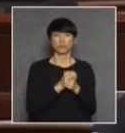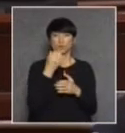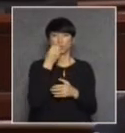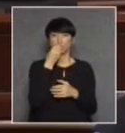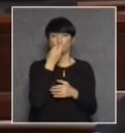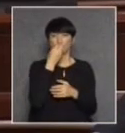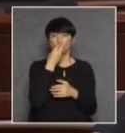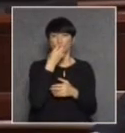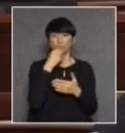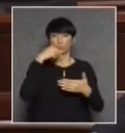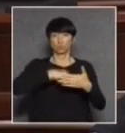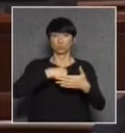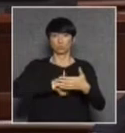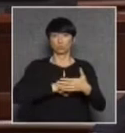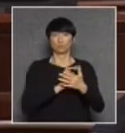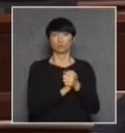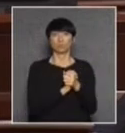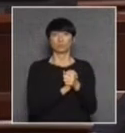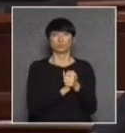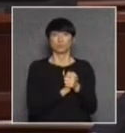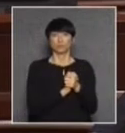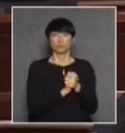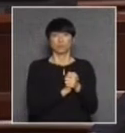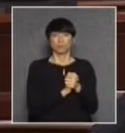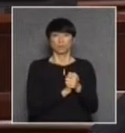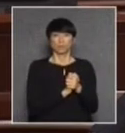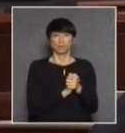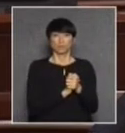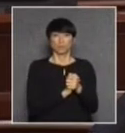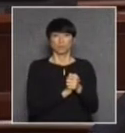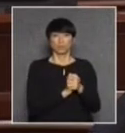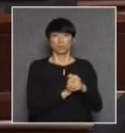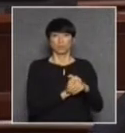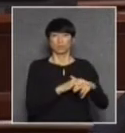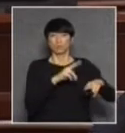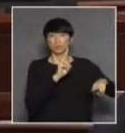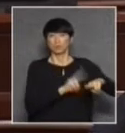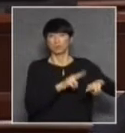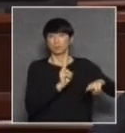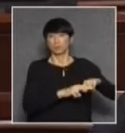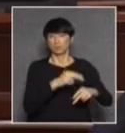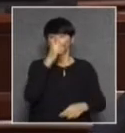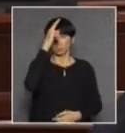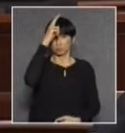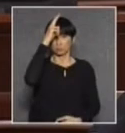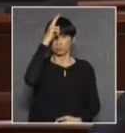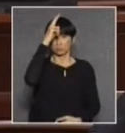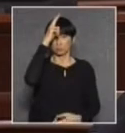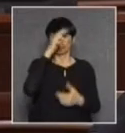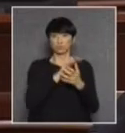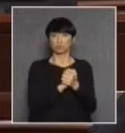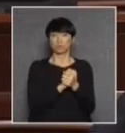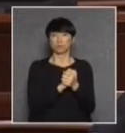個內地嘅長官意志政治酬